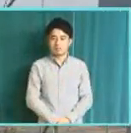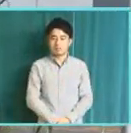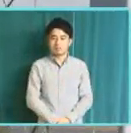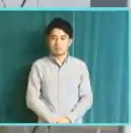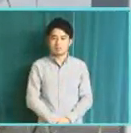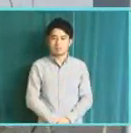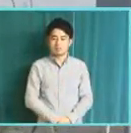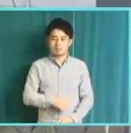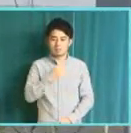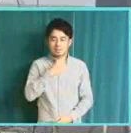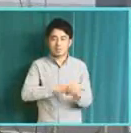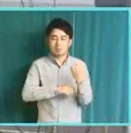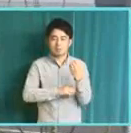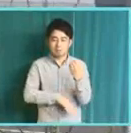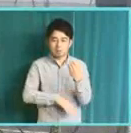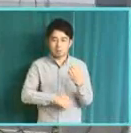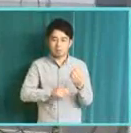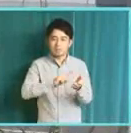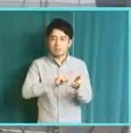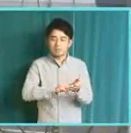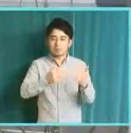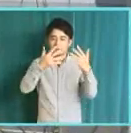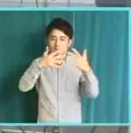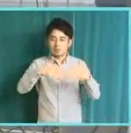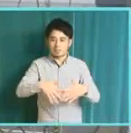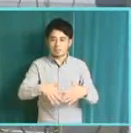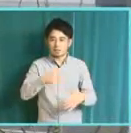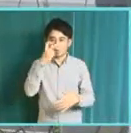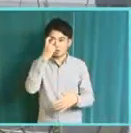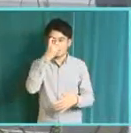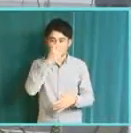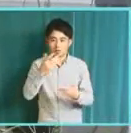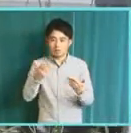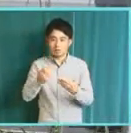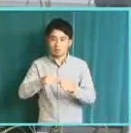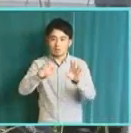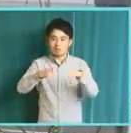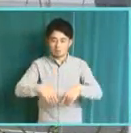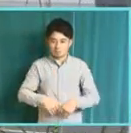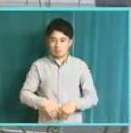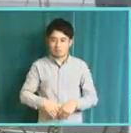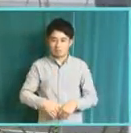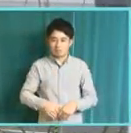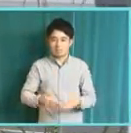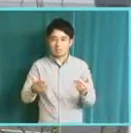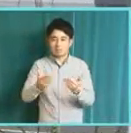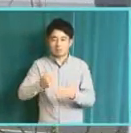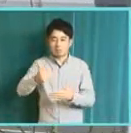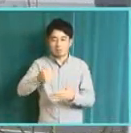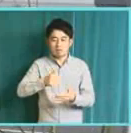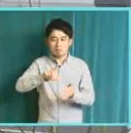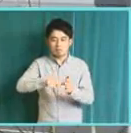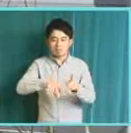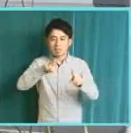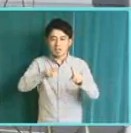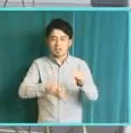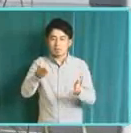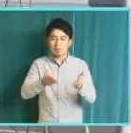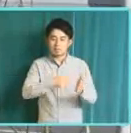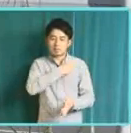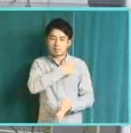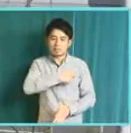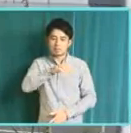私はもともと駐在というところで働いていて、そこでヘルパーの資格を取ったんですね。でその